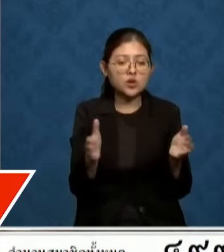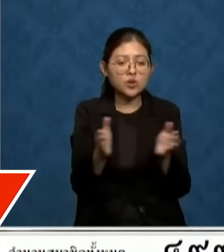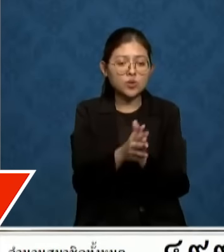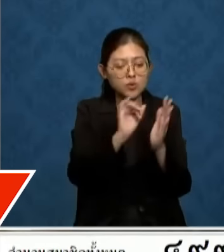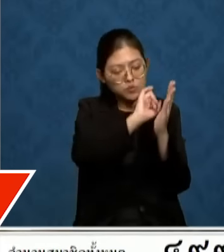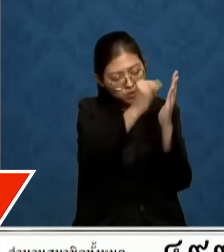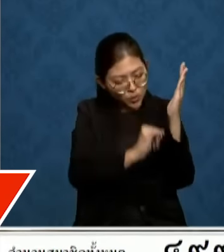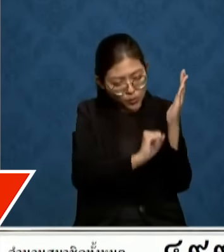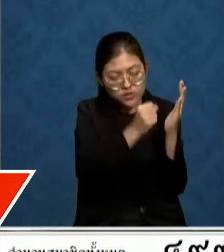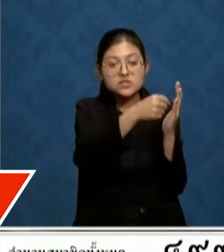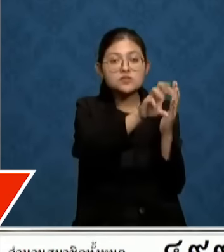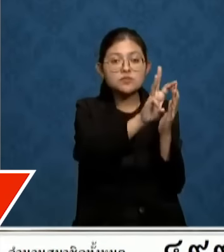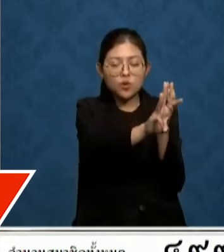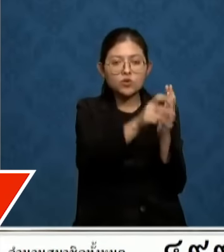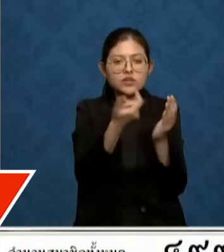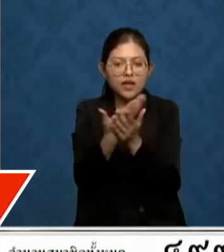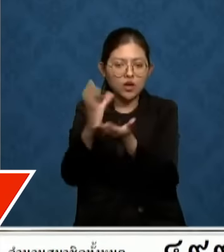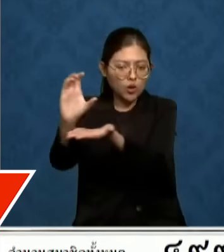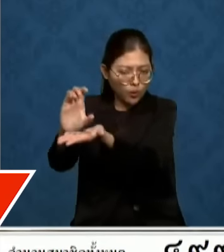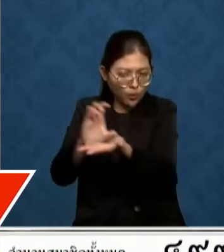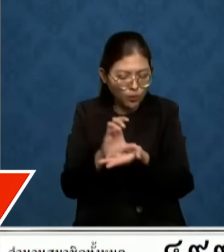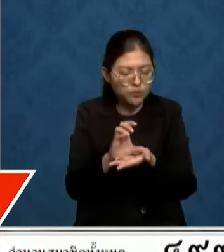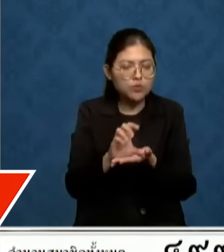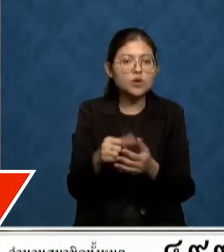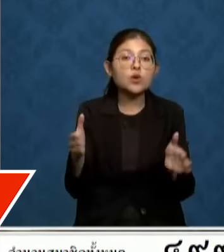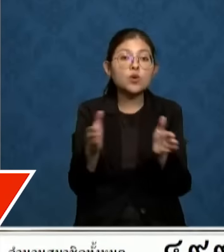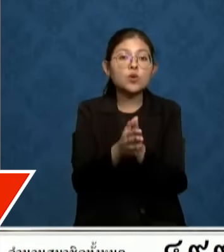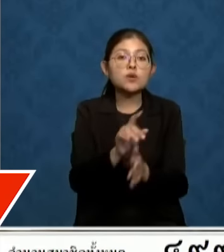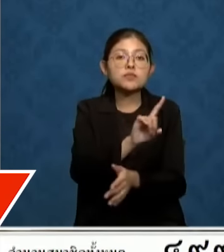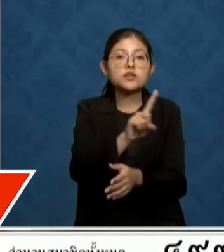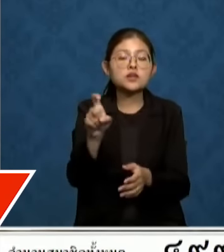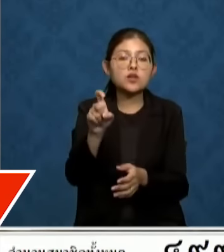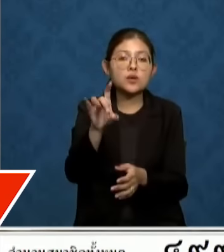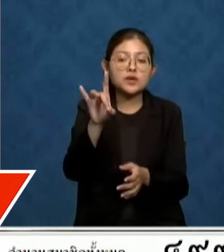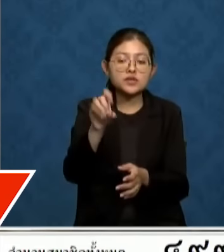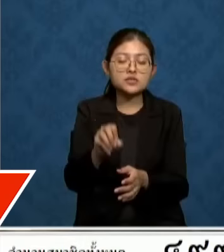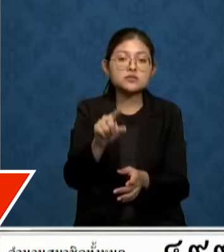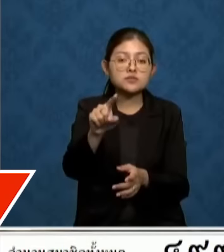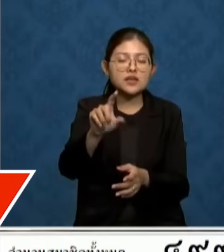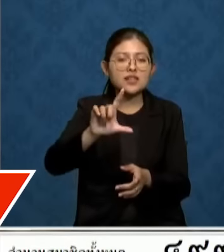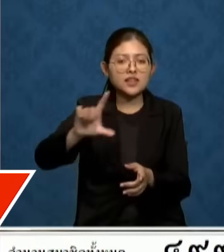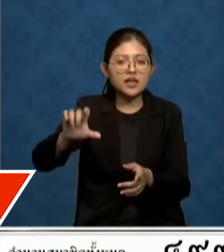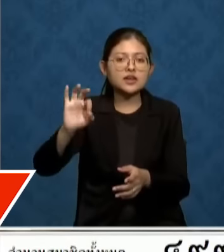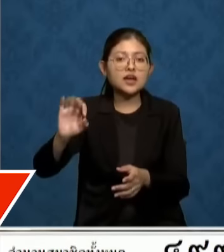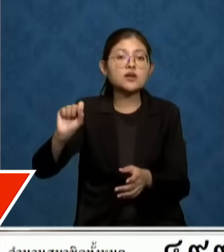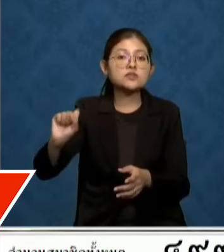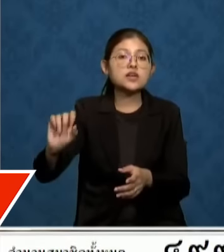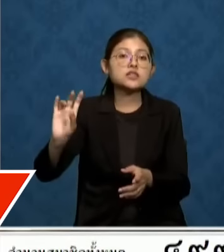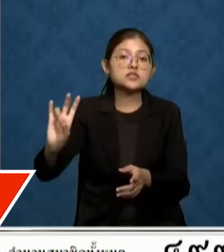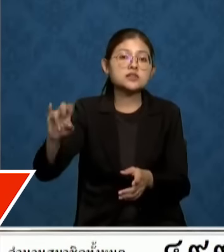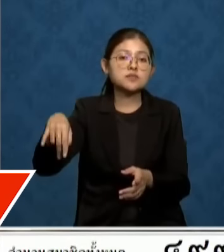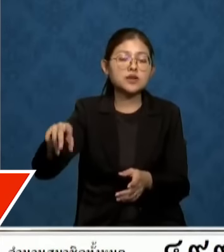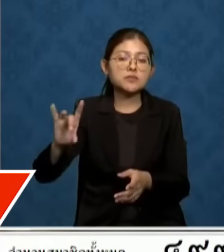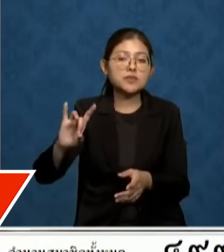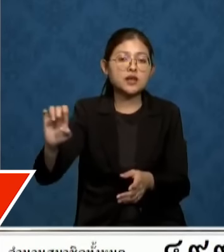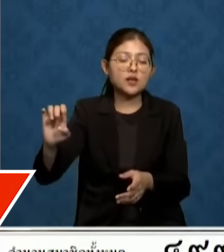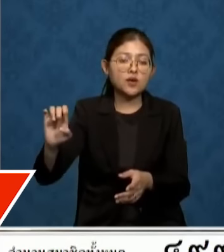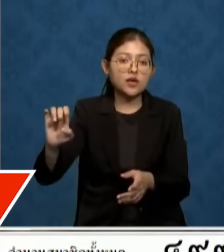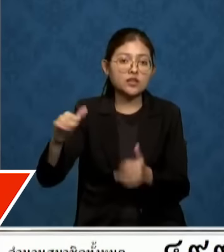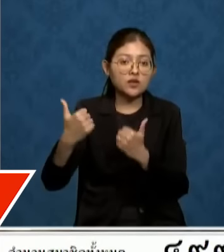จังหวัดนะครับงบประมาณที่ท่านขอนะครับรวม181978